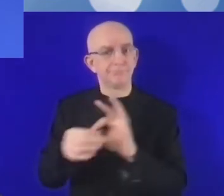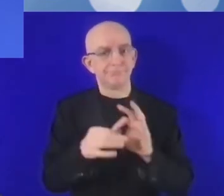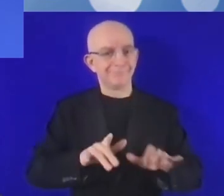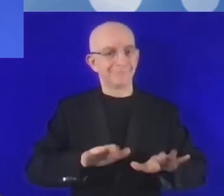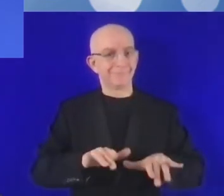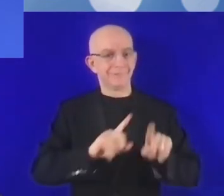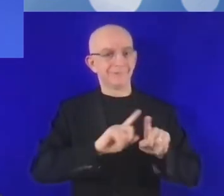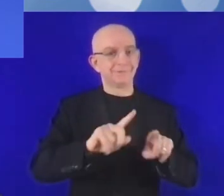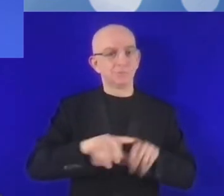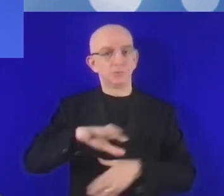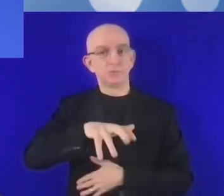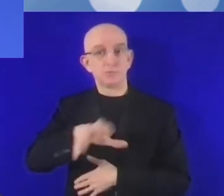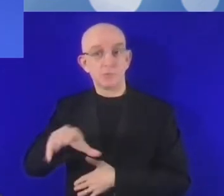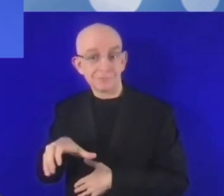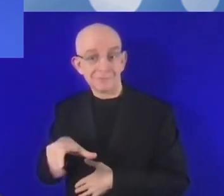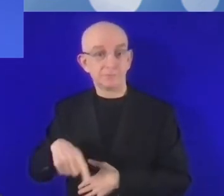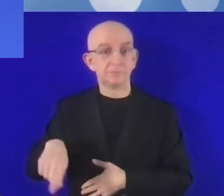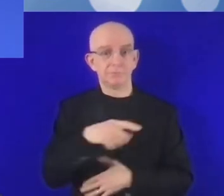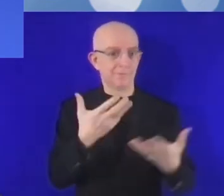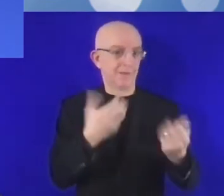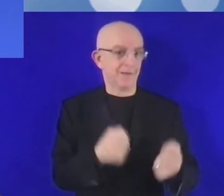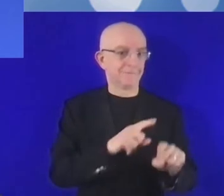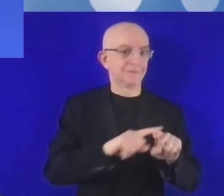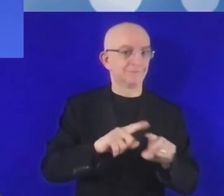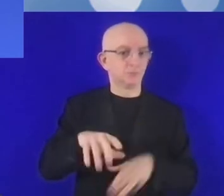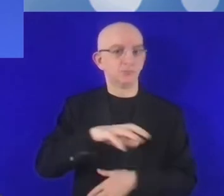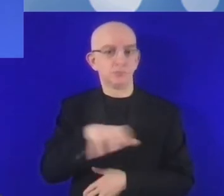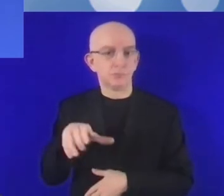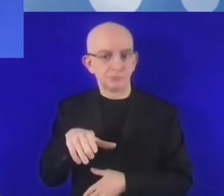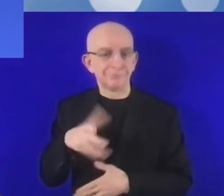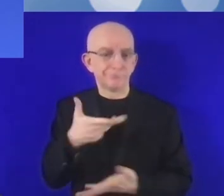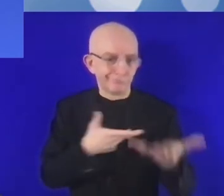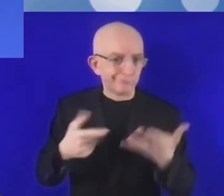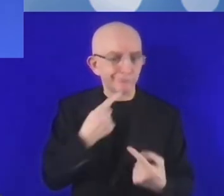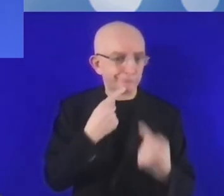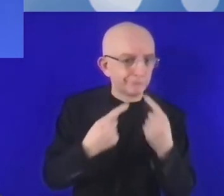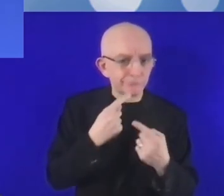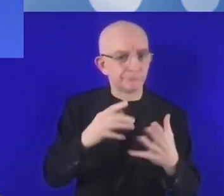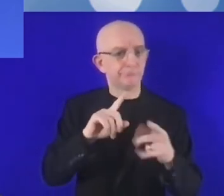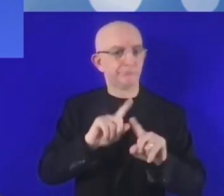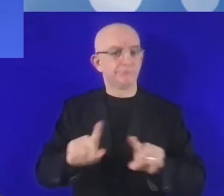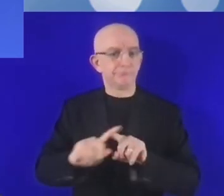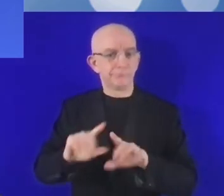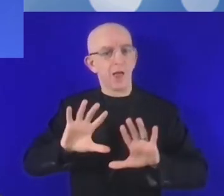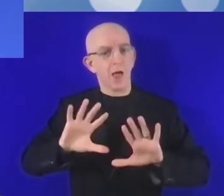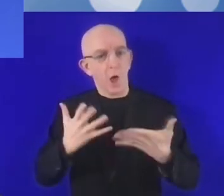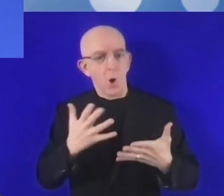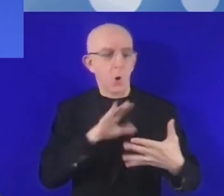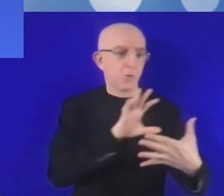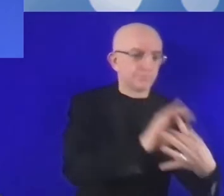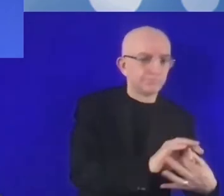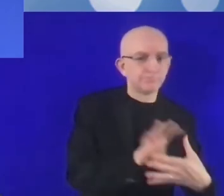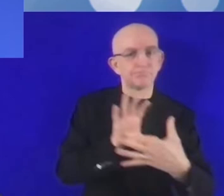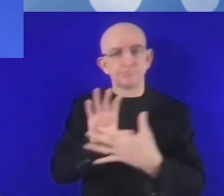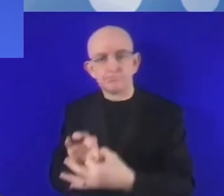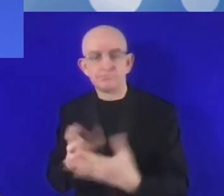pays. Nous avons parlé coopération, nous avons parlé format. Il y a le V4, il y a les trois mers, il y a l'Union européenne avec